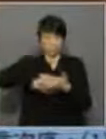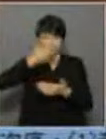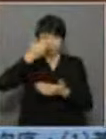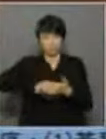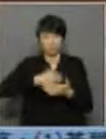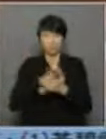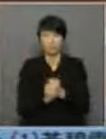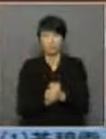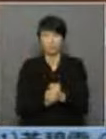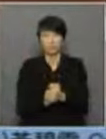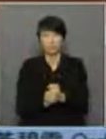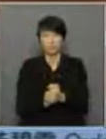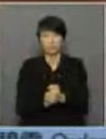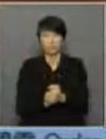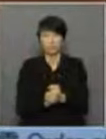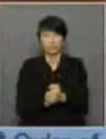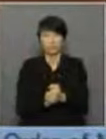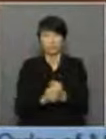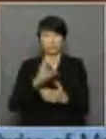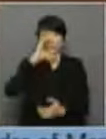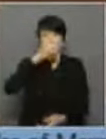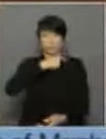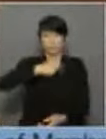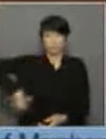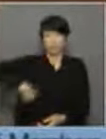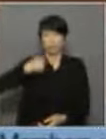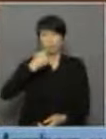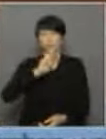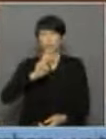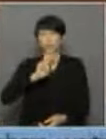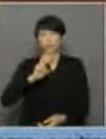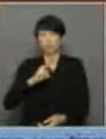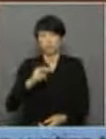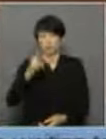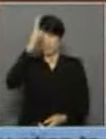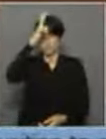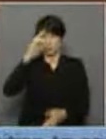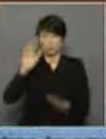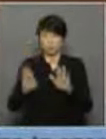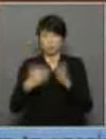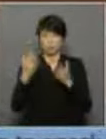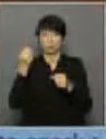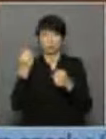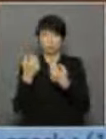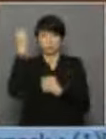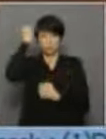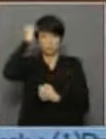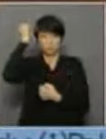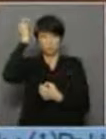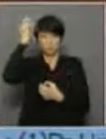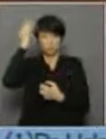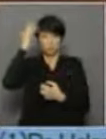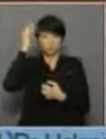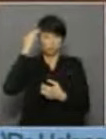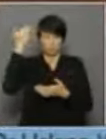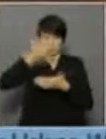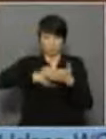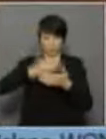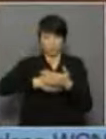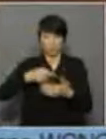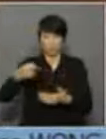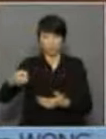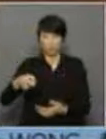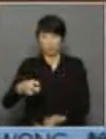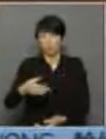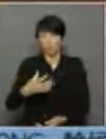即係陳志全講嗰句啦，係咪？要由個政府做源頭開始去減廢，首先係減咗啲咁嘅庸官，